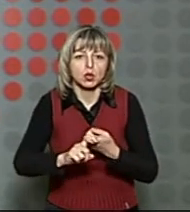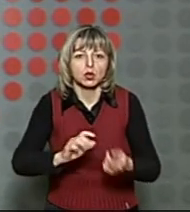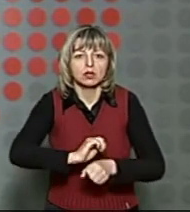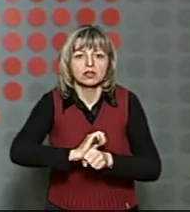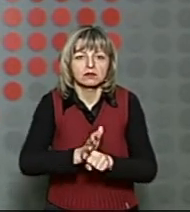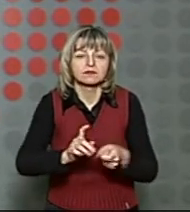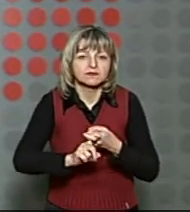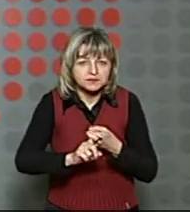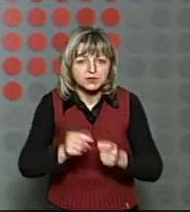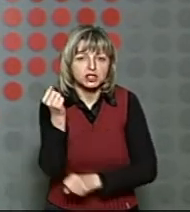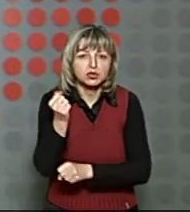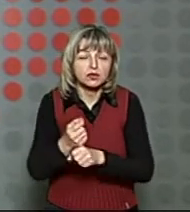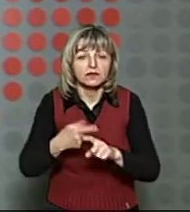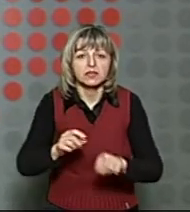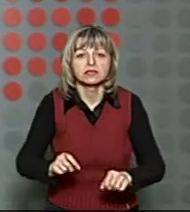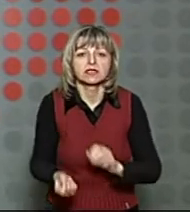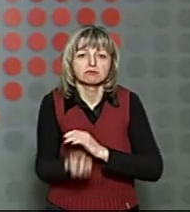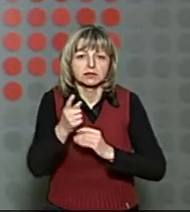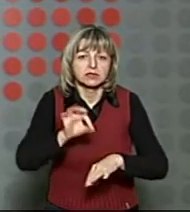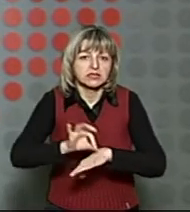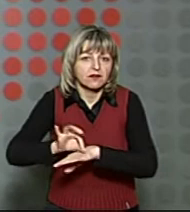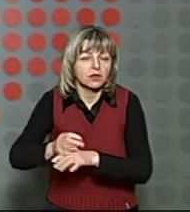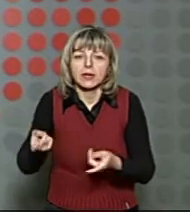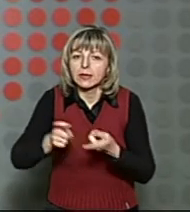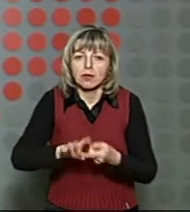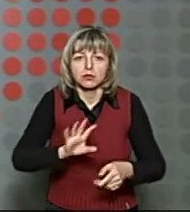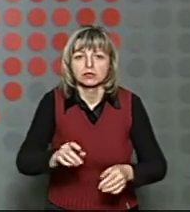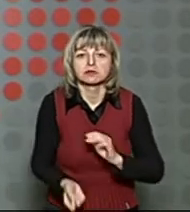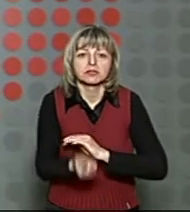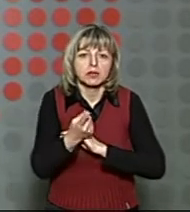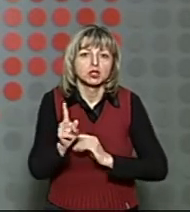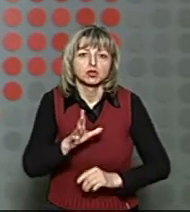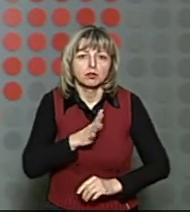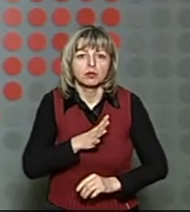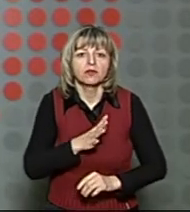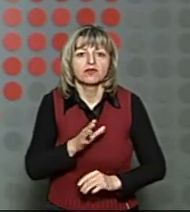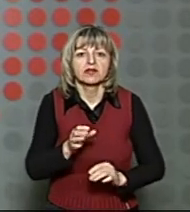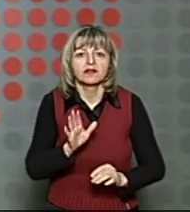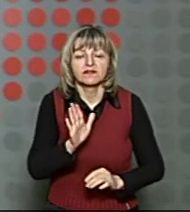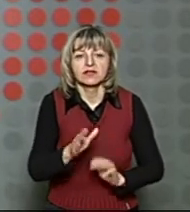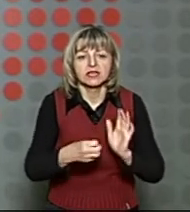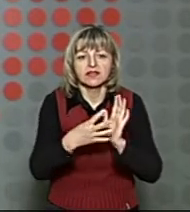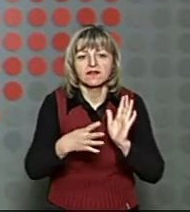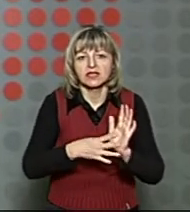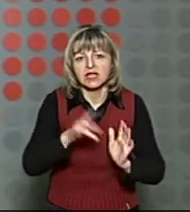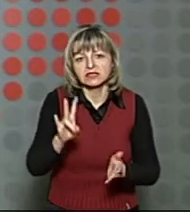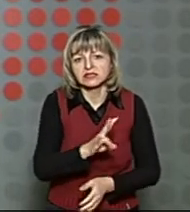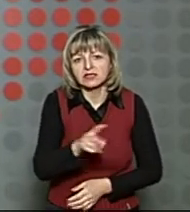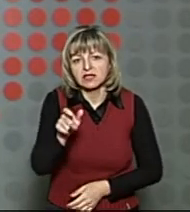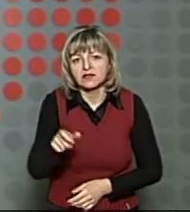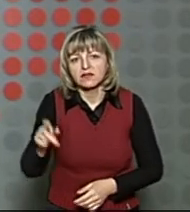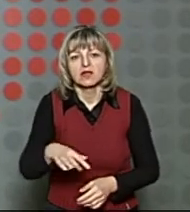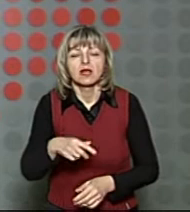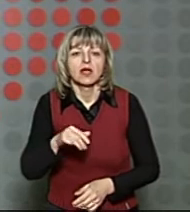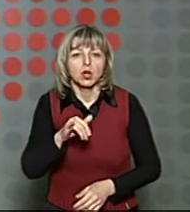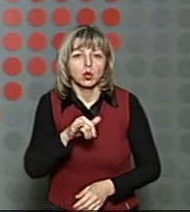зареєстрували в Ковалі. Цей спалах захворювання не пов'язують із спалахом, що у них серед 19 прихожан храму архістратига Михаїла у